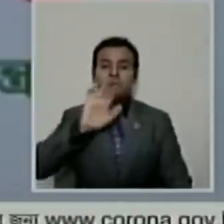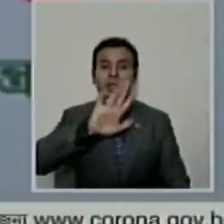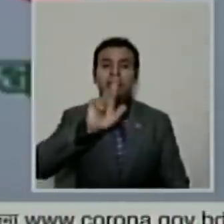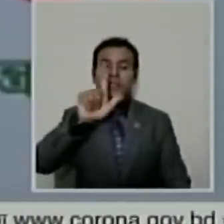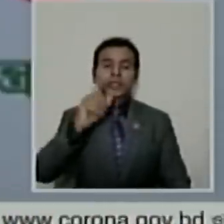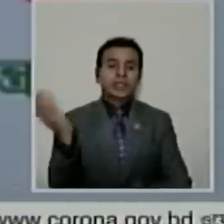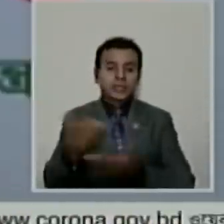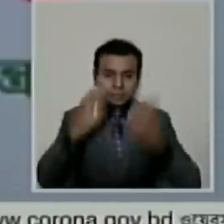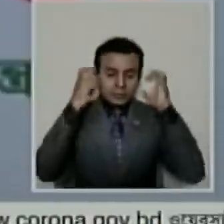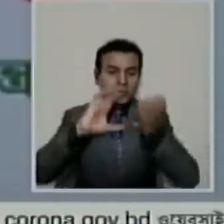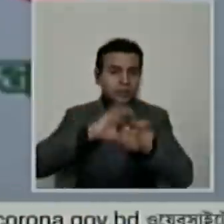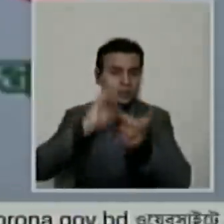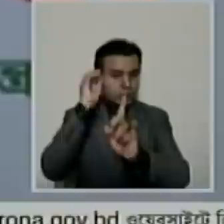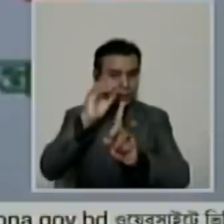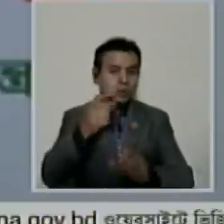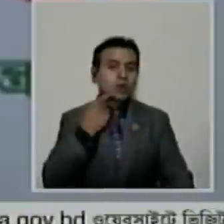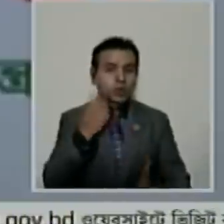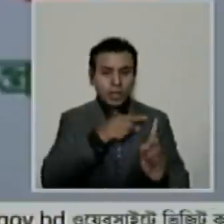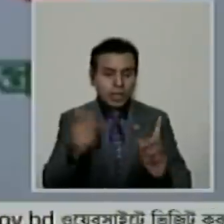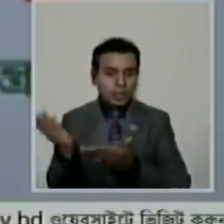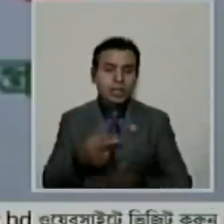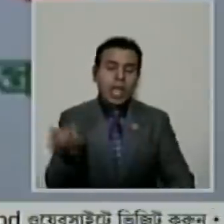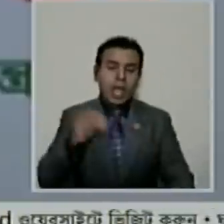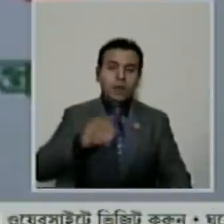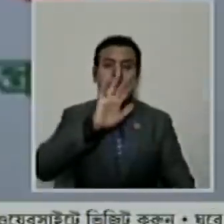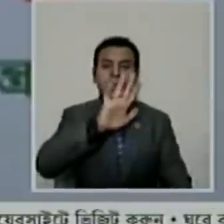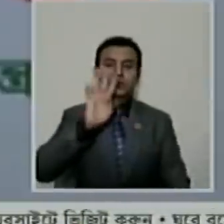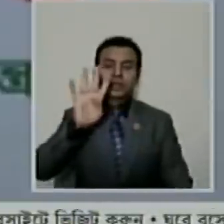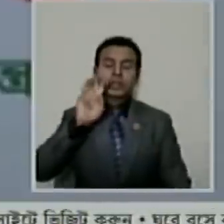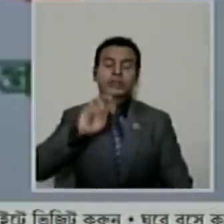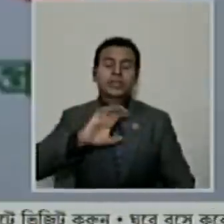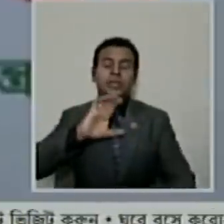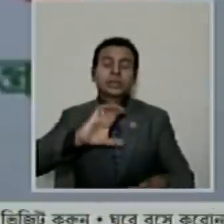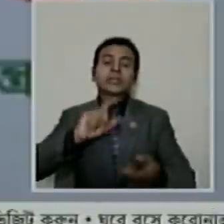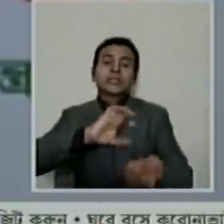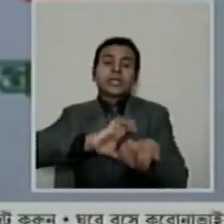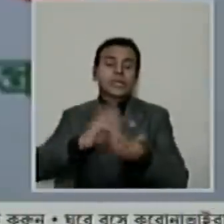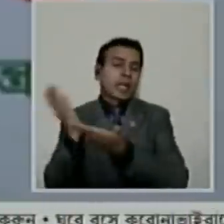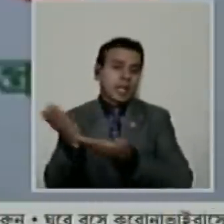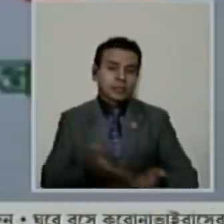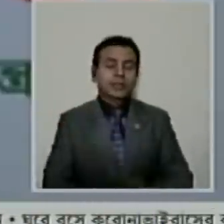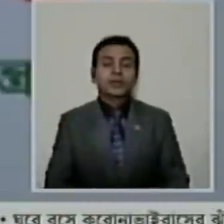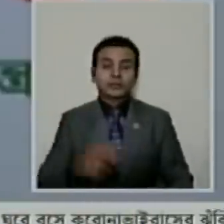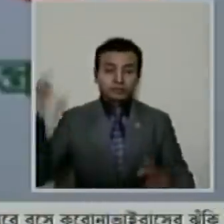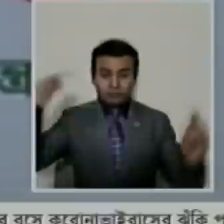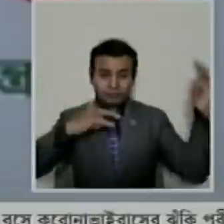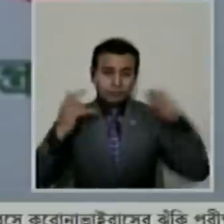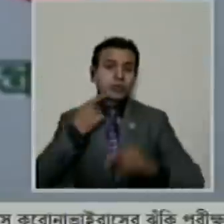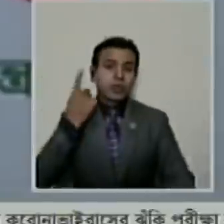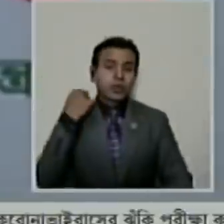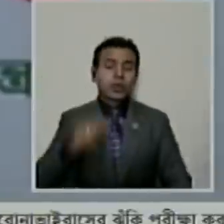স্ক্রিনিং কার্যক্রম অব্যাহত আছে। বিমানবন্দরে গত 24 ঘন্টায় 895 জনকে স্ক্রিন হয়েছে, স্থল বন্দরে